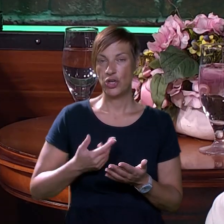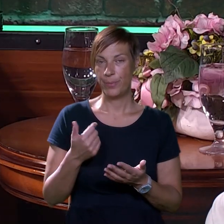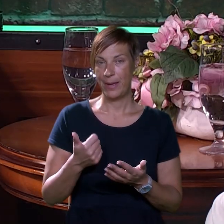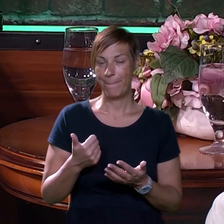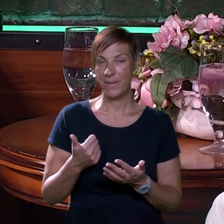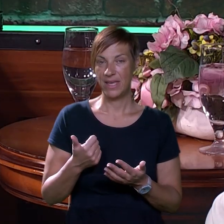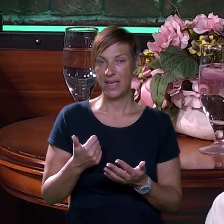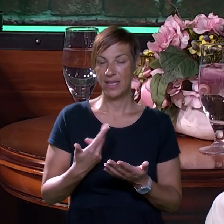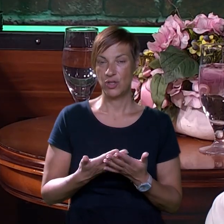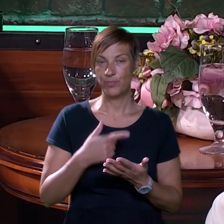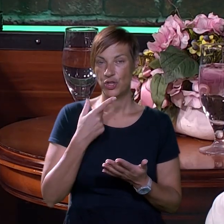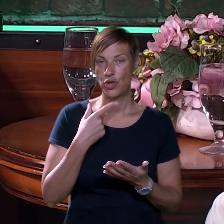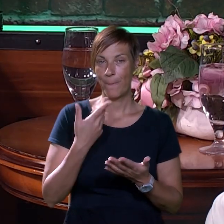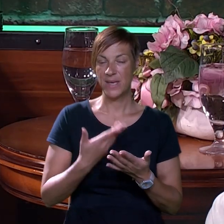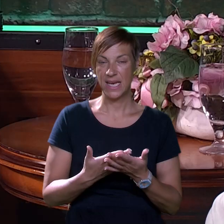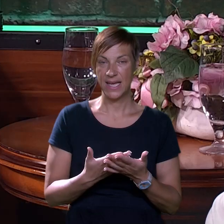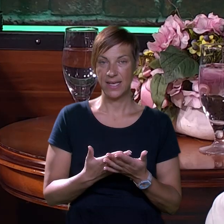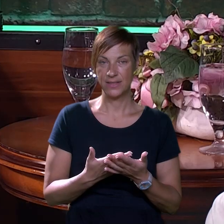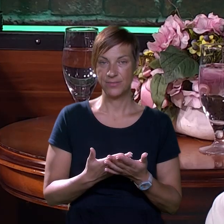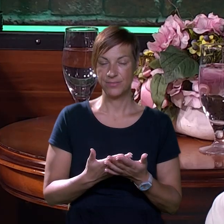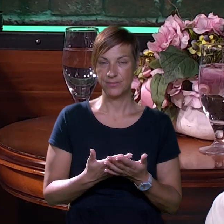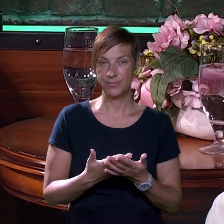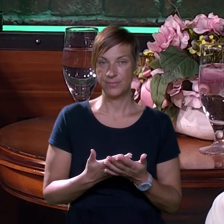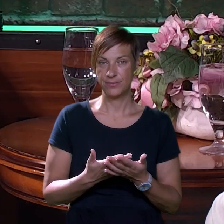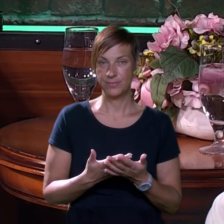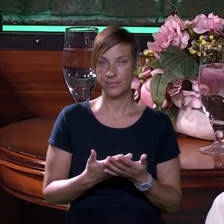dobijem tu jednu, to bi rekli, ono,